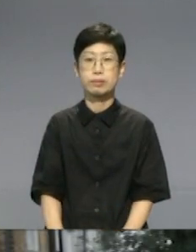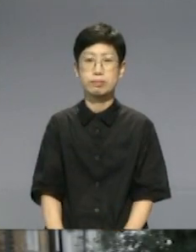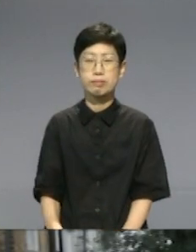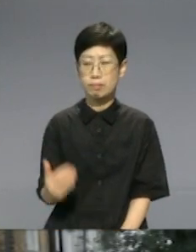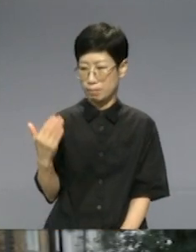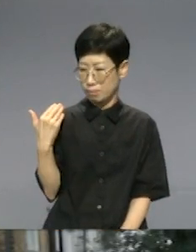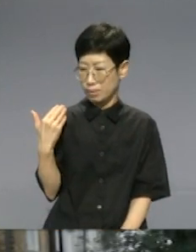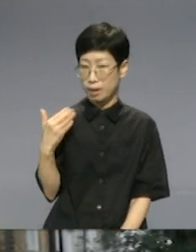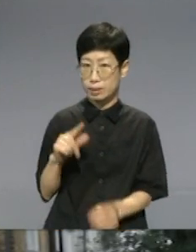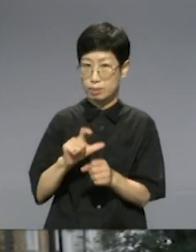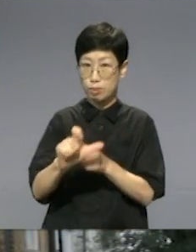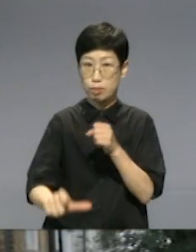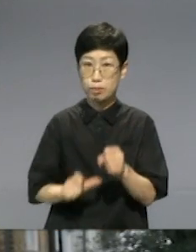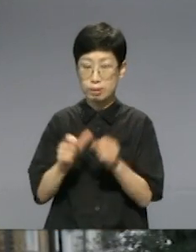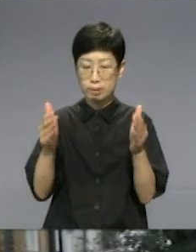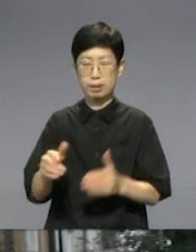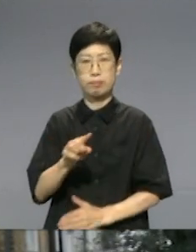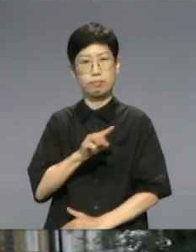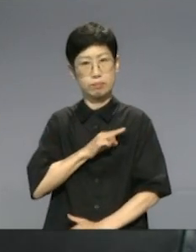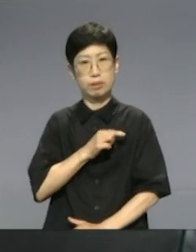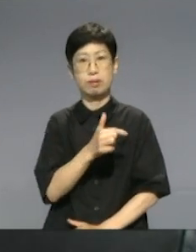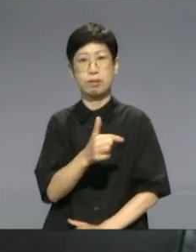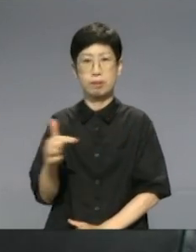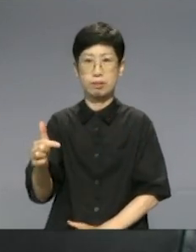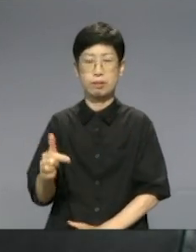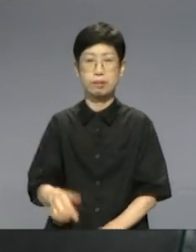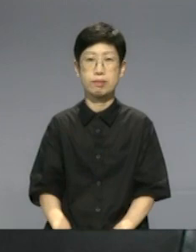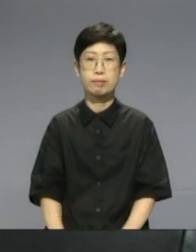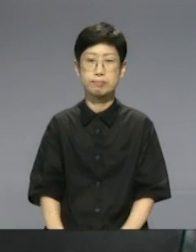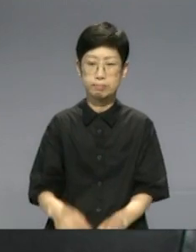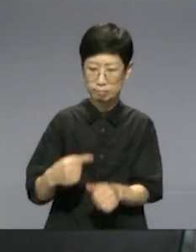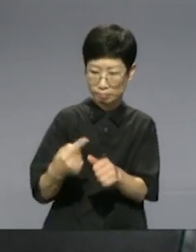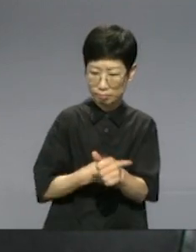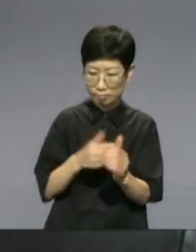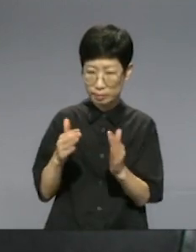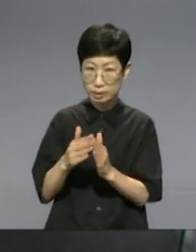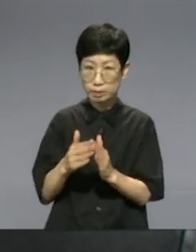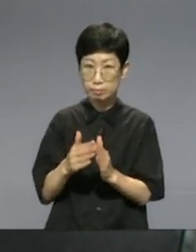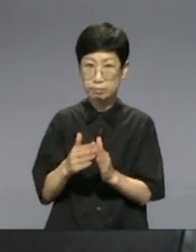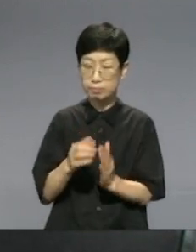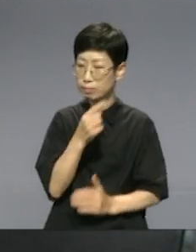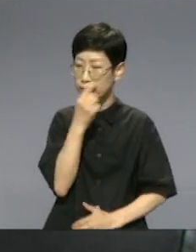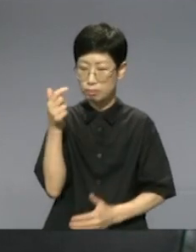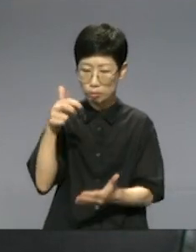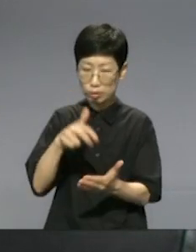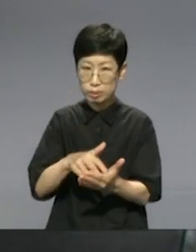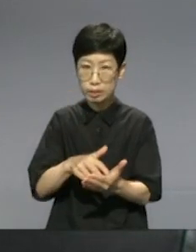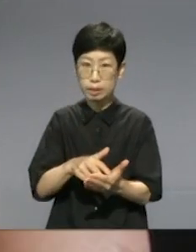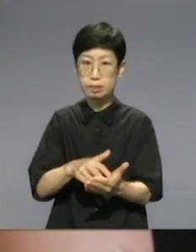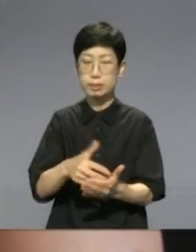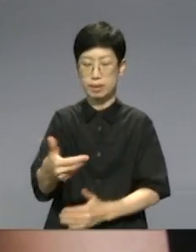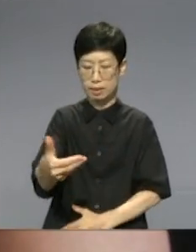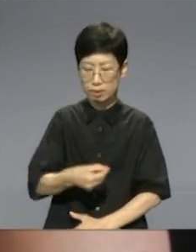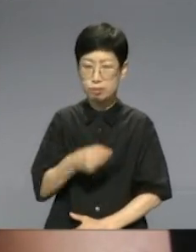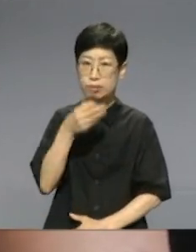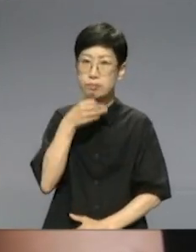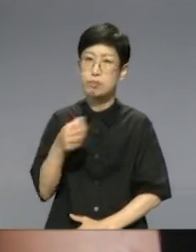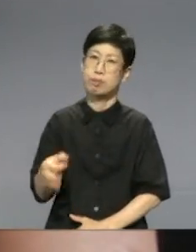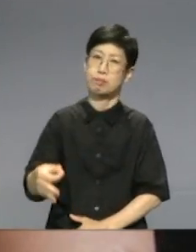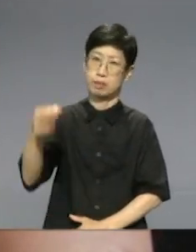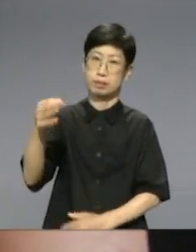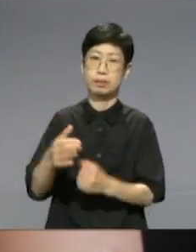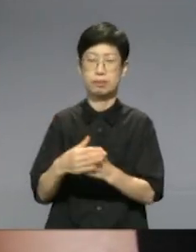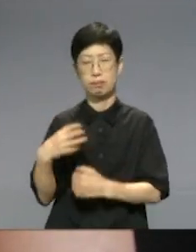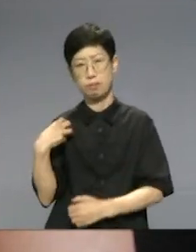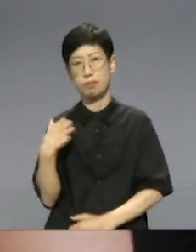최근 15년간 가장 높은 수치인데 자연히 주택담보 대출금리도 크게 올라 부담이 큽니다.